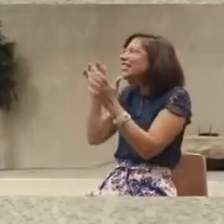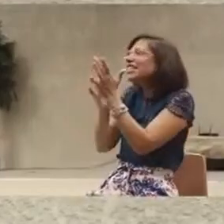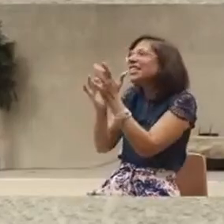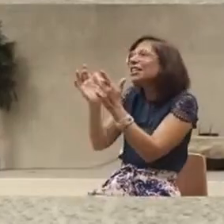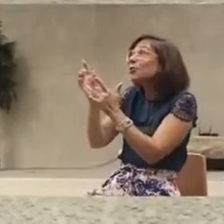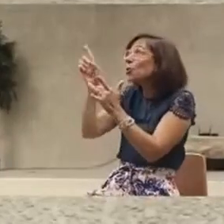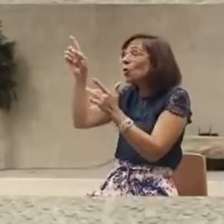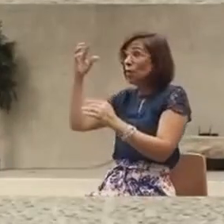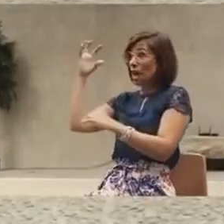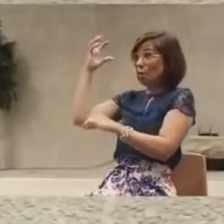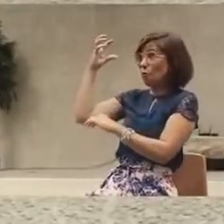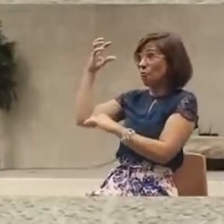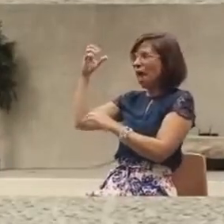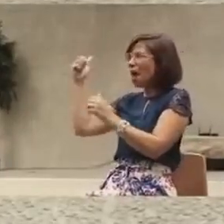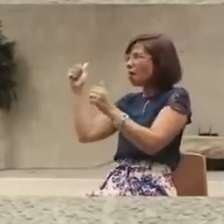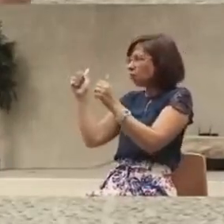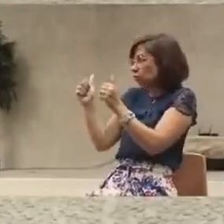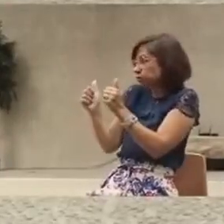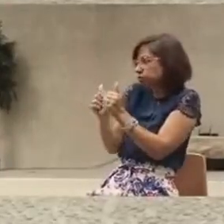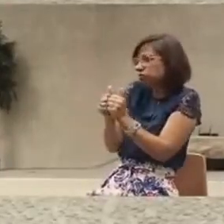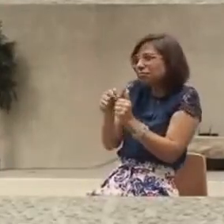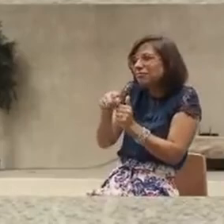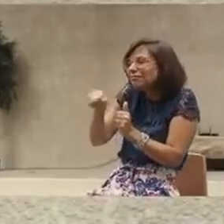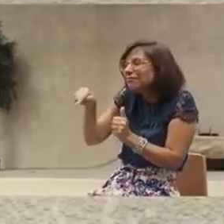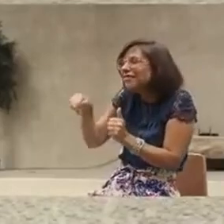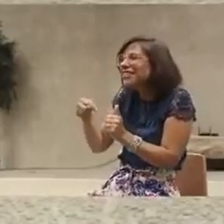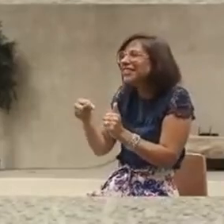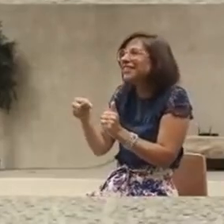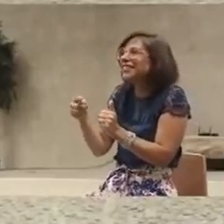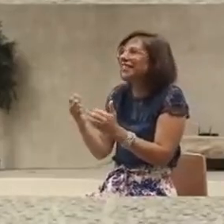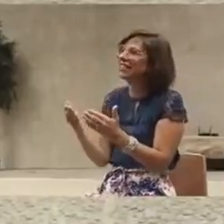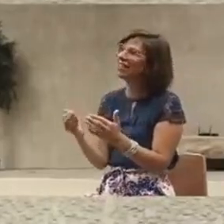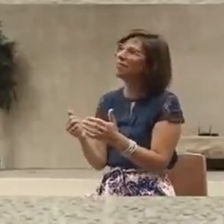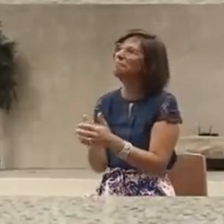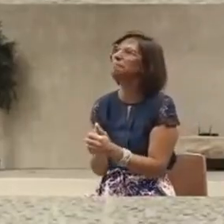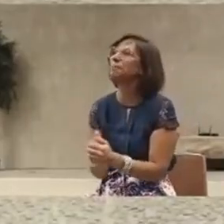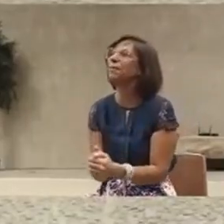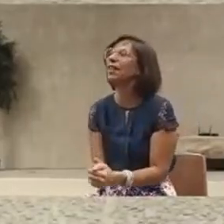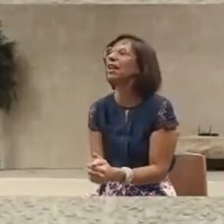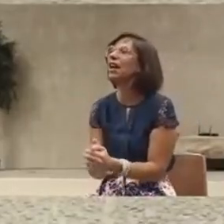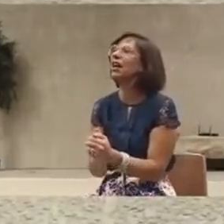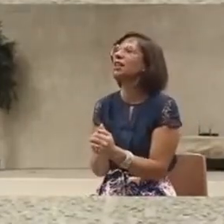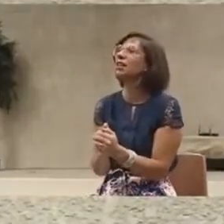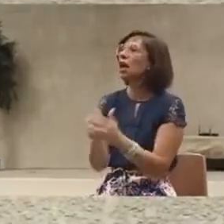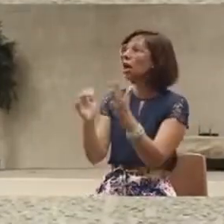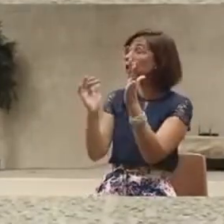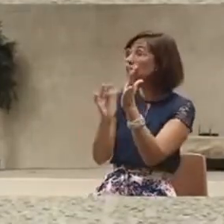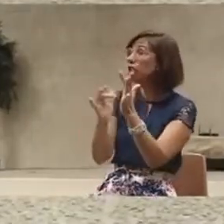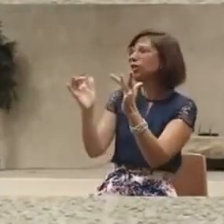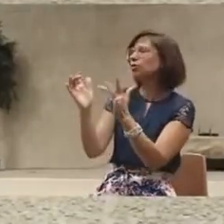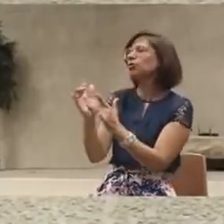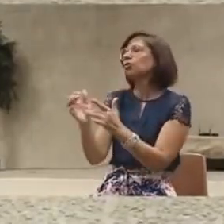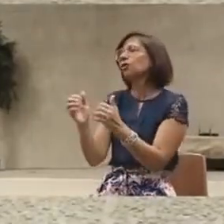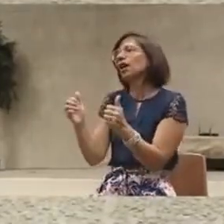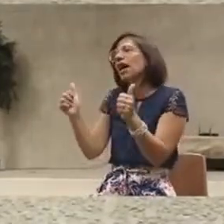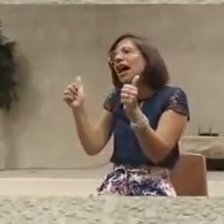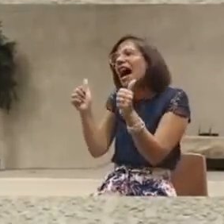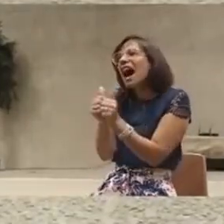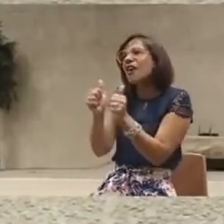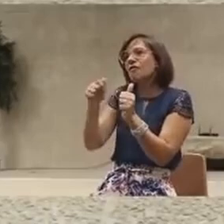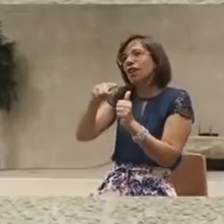réalité. Ce que Dieu avait fait, Jésus en train de marcher avec